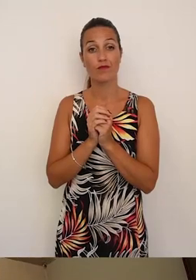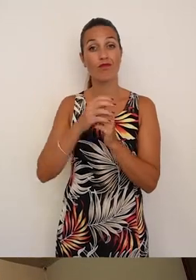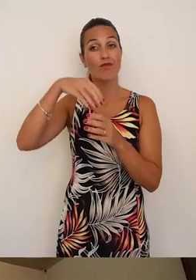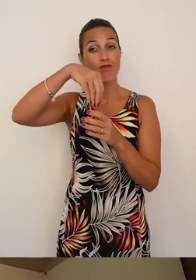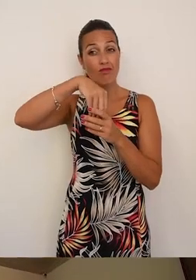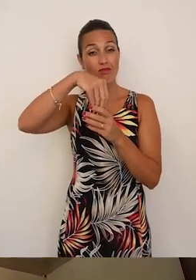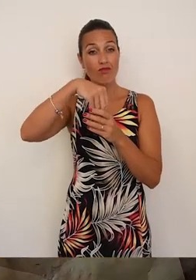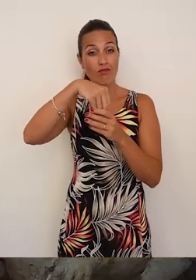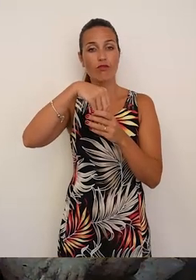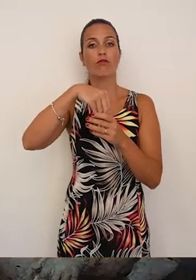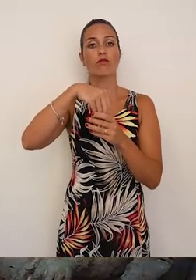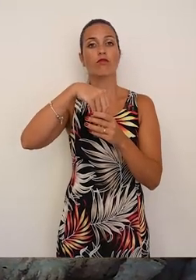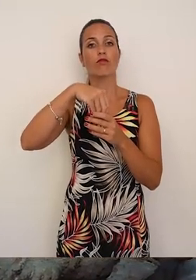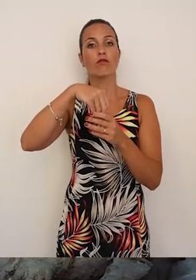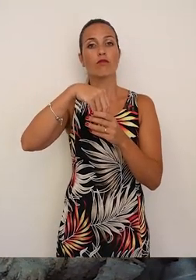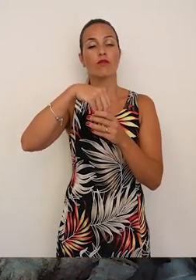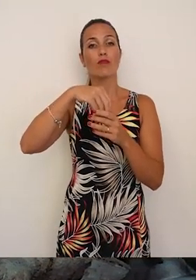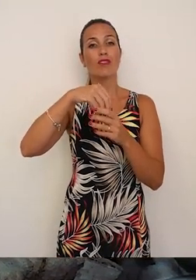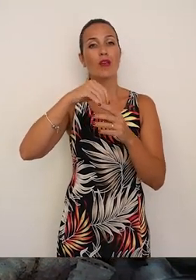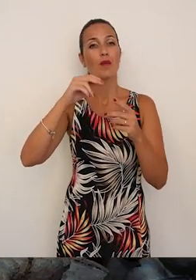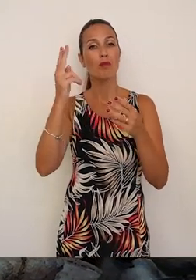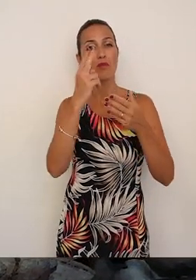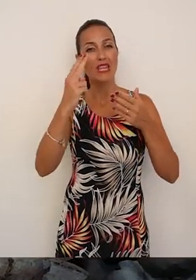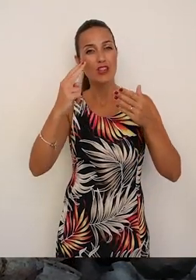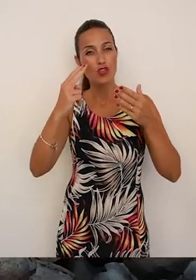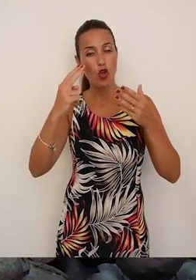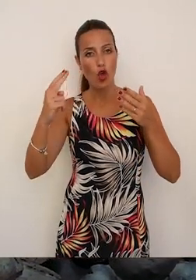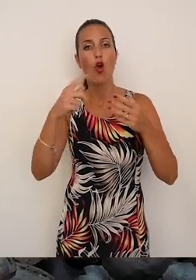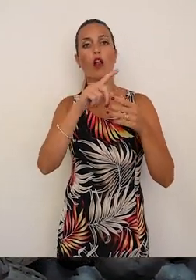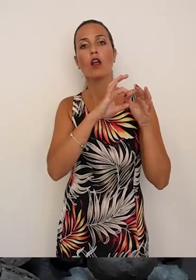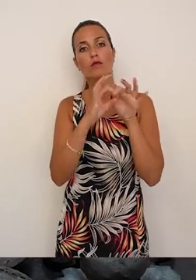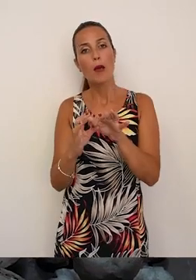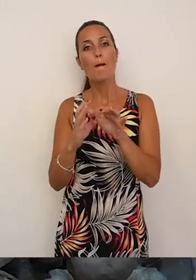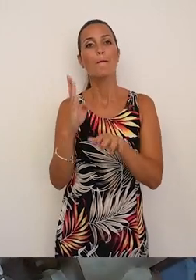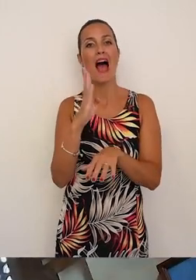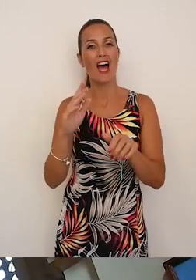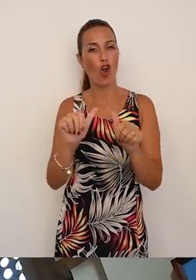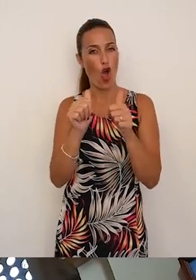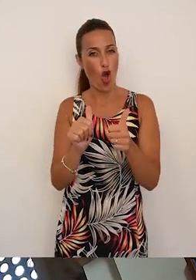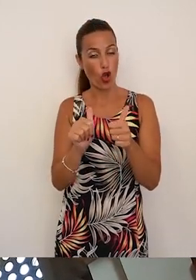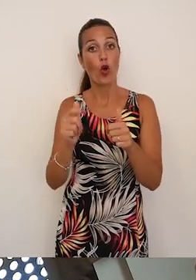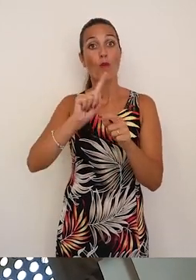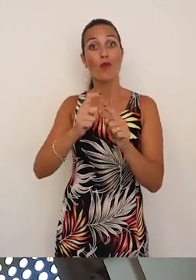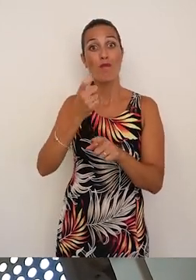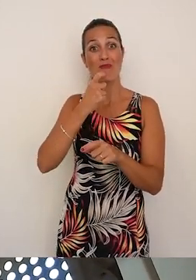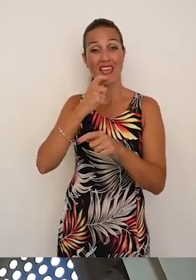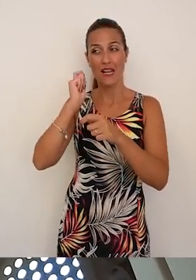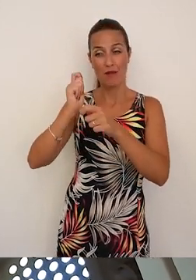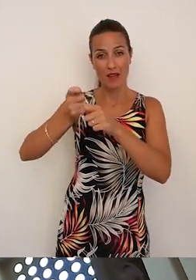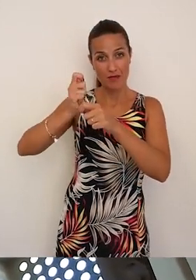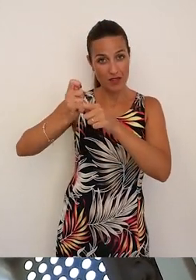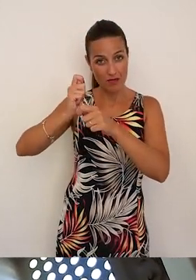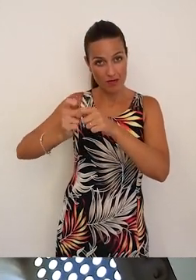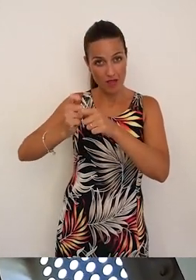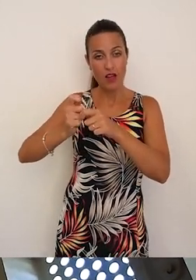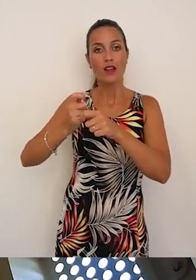Gli interni pittoreschi richiamano lo sfarzo decorativo della civiltà del barocco e la pietra scolpita e dipinta cui ama